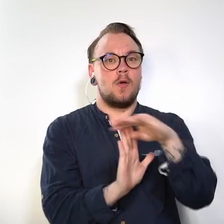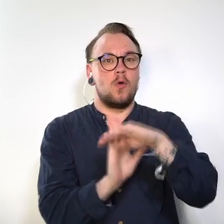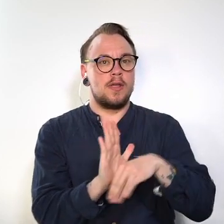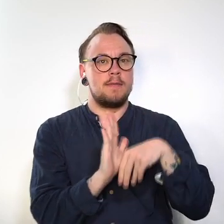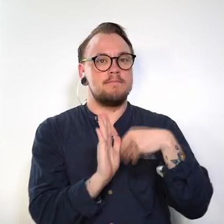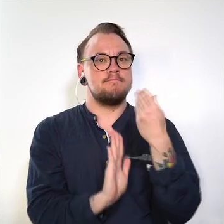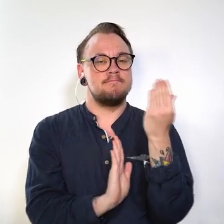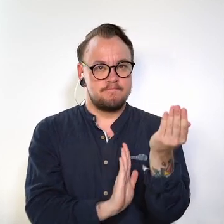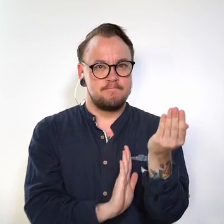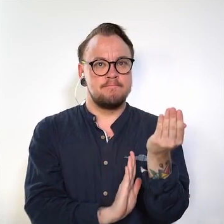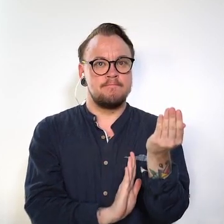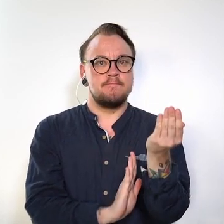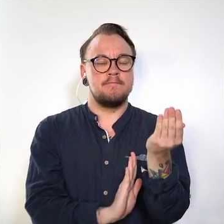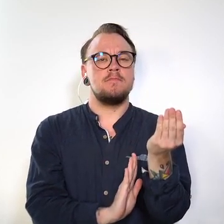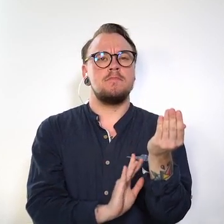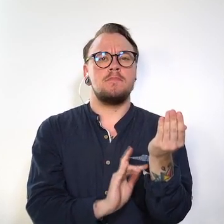että